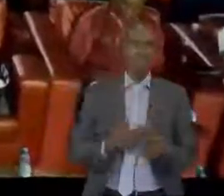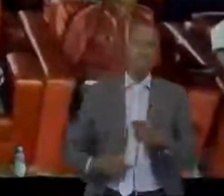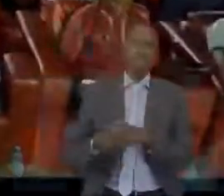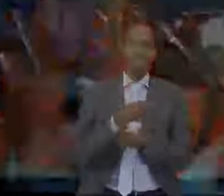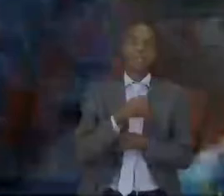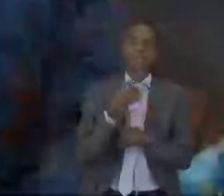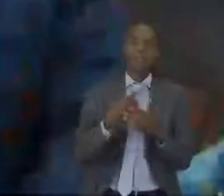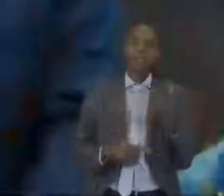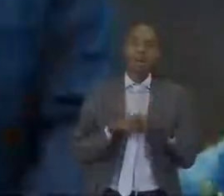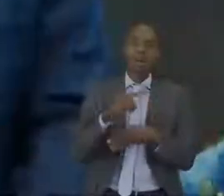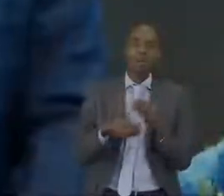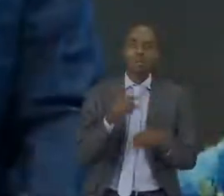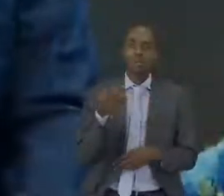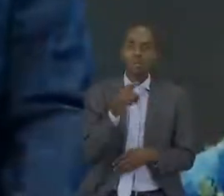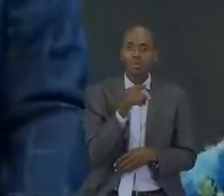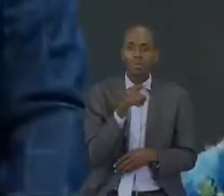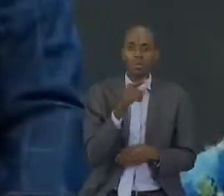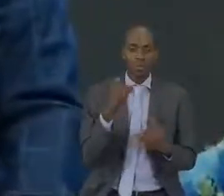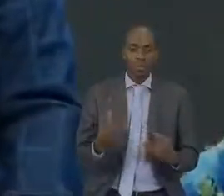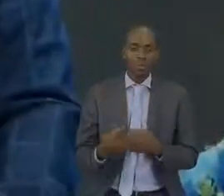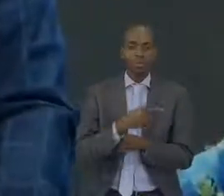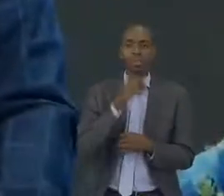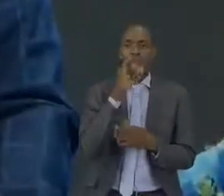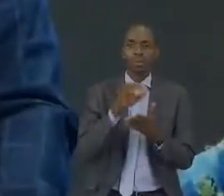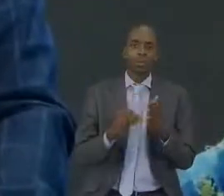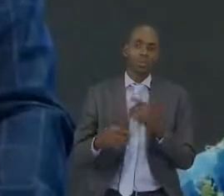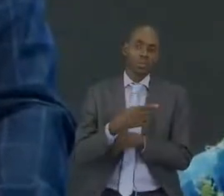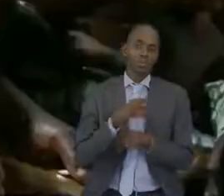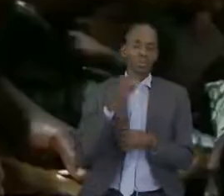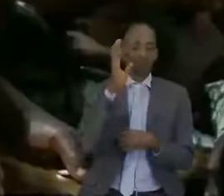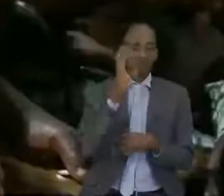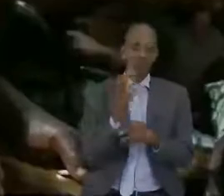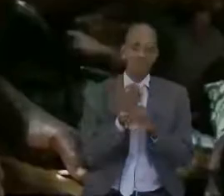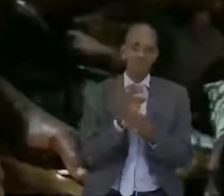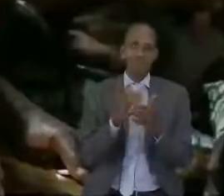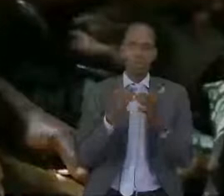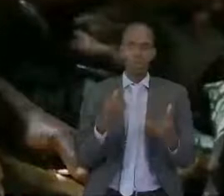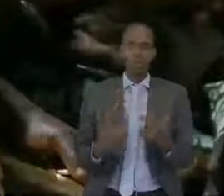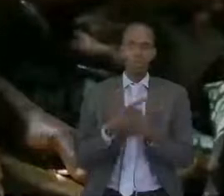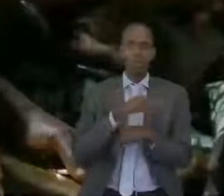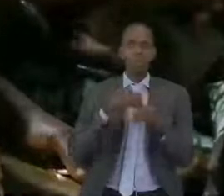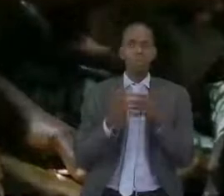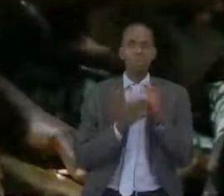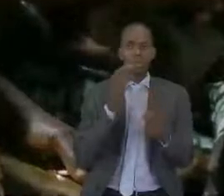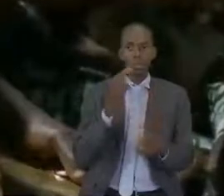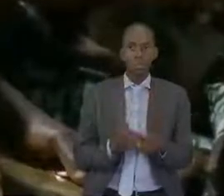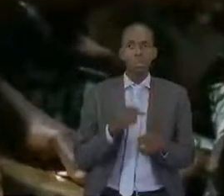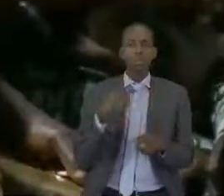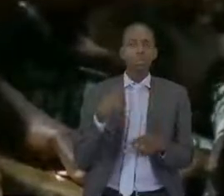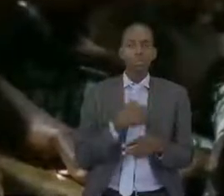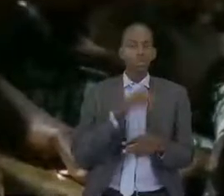Est-ce que c'est ton jour aujourd'hui? Tu le verras aujourd'hui. Nous l'entendrons aujourd'hui.